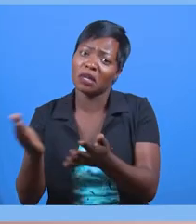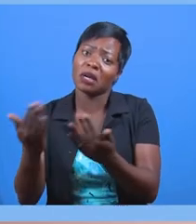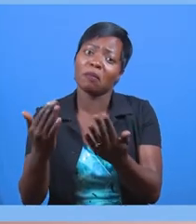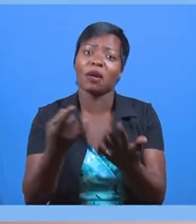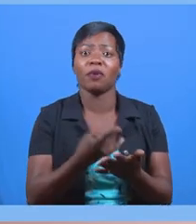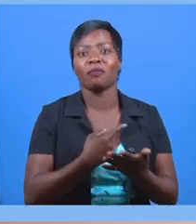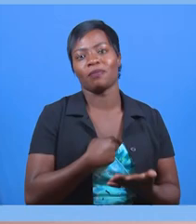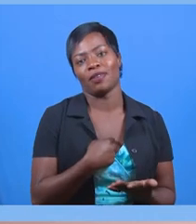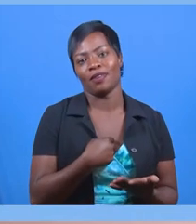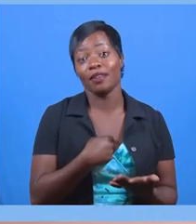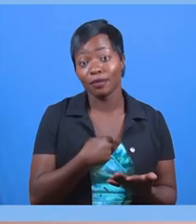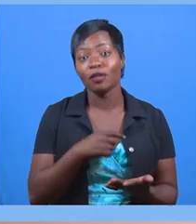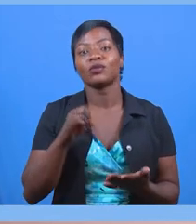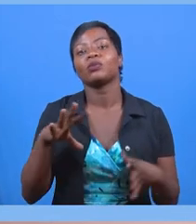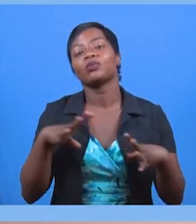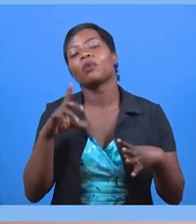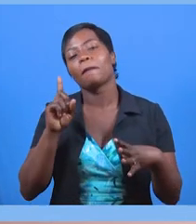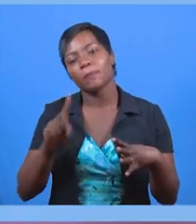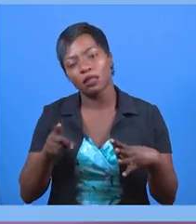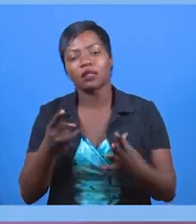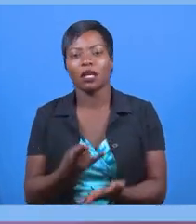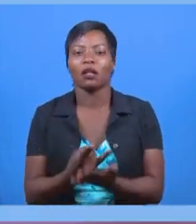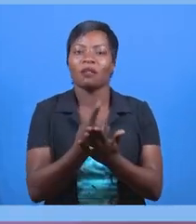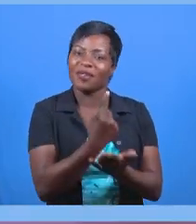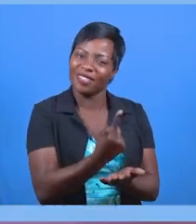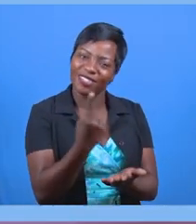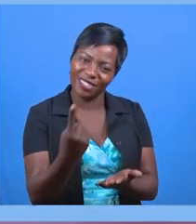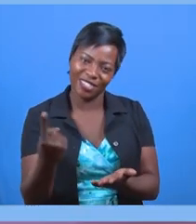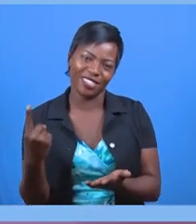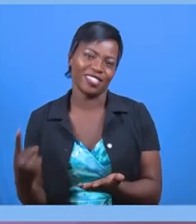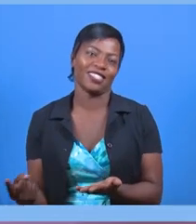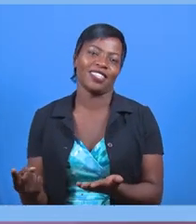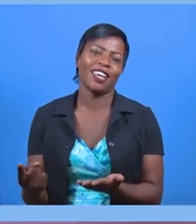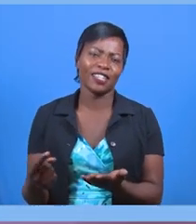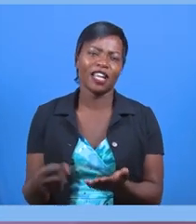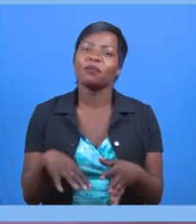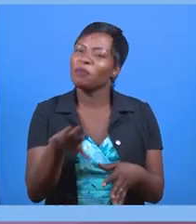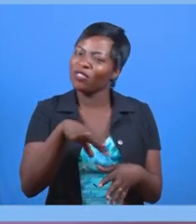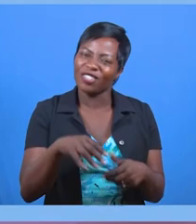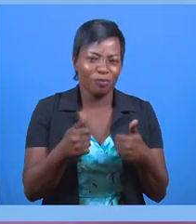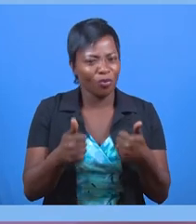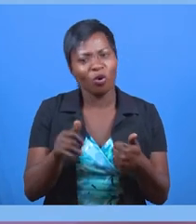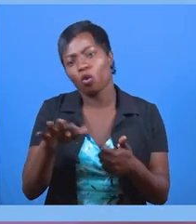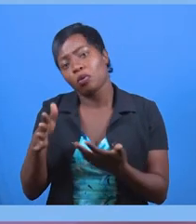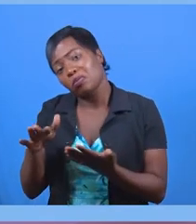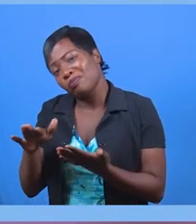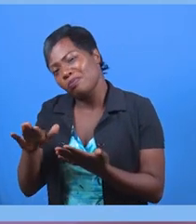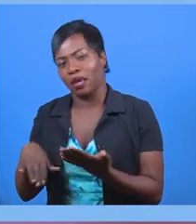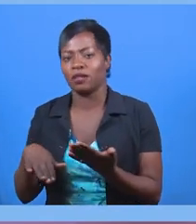saka ngatigonei kubatsirana kuda pazvinhu zvakanaka kana kuti even zvinhu zvishinzi zvakaipa saka